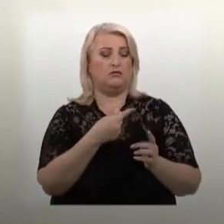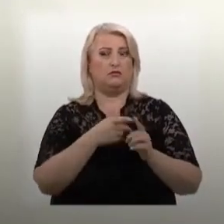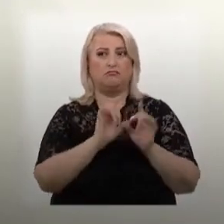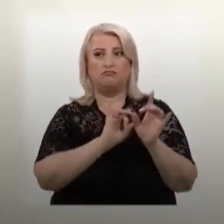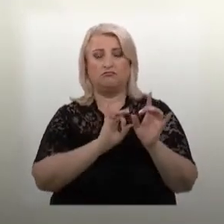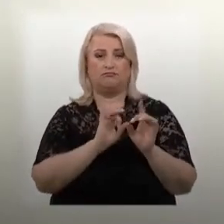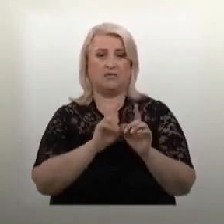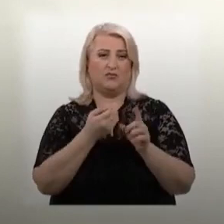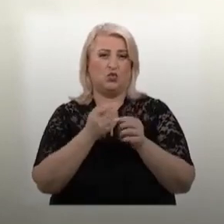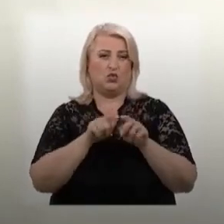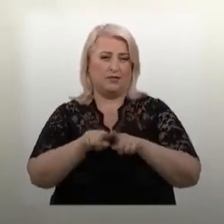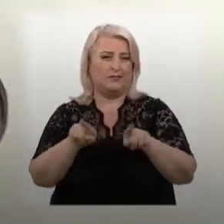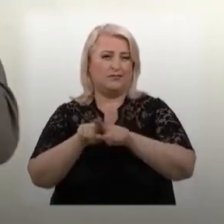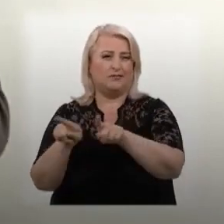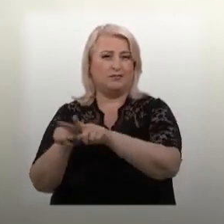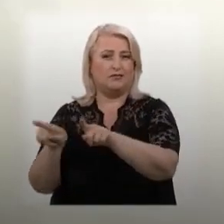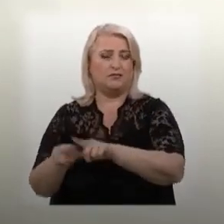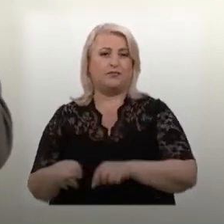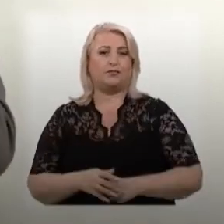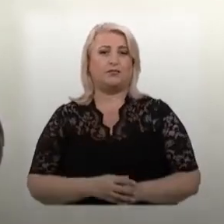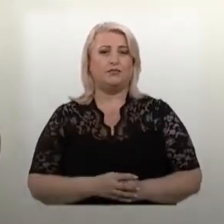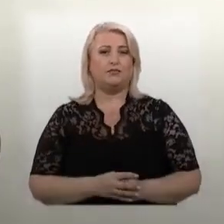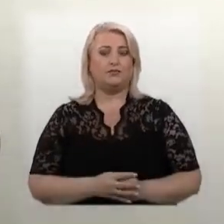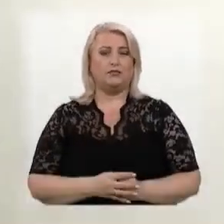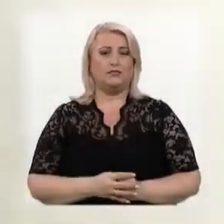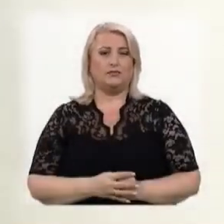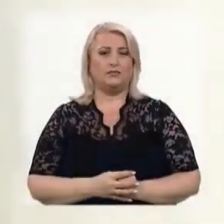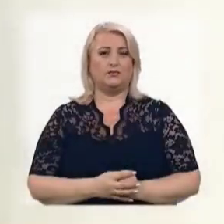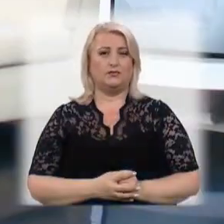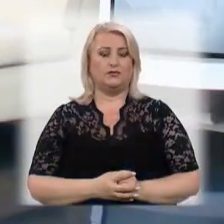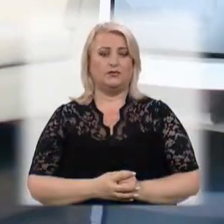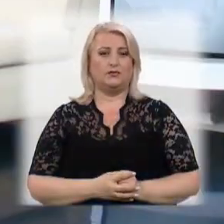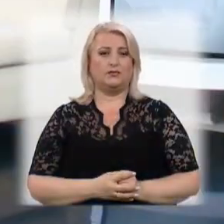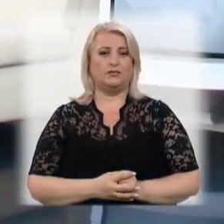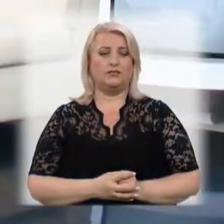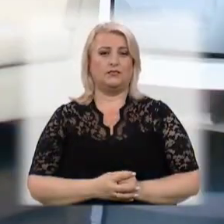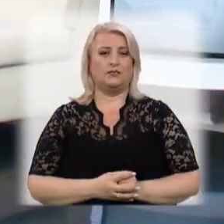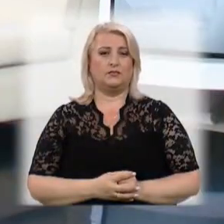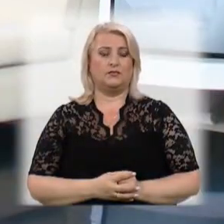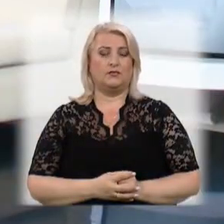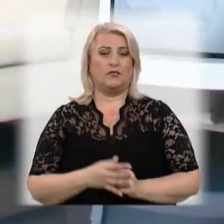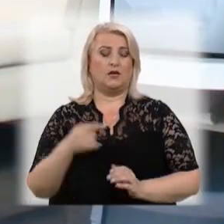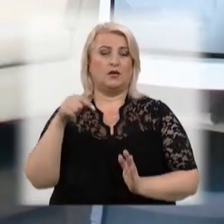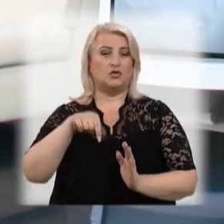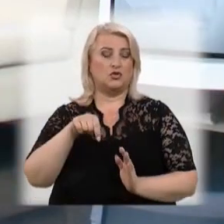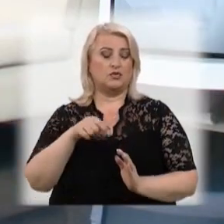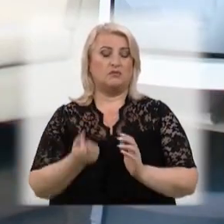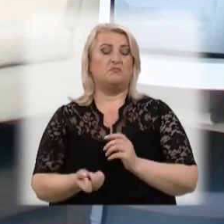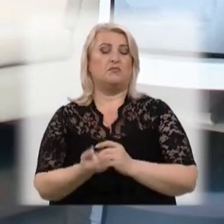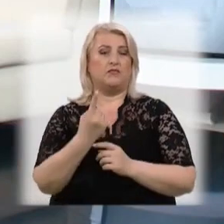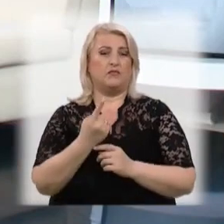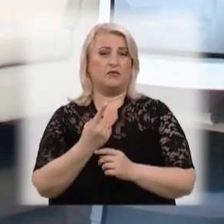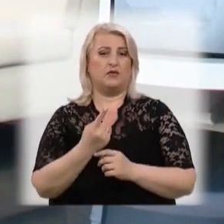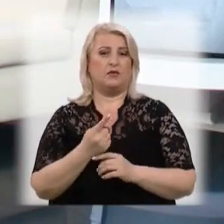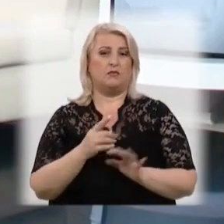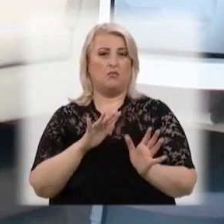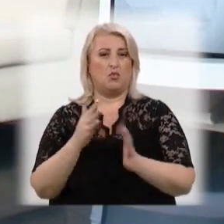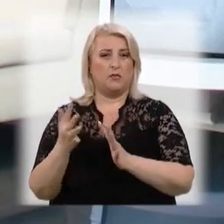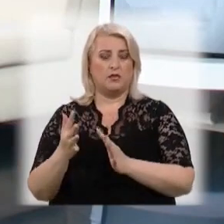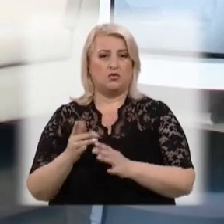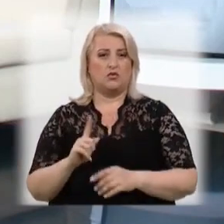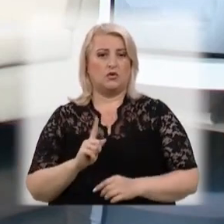puțin lucrează pe spirala mediu jos e jale totală mânca la cutie aici intervine în momentul că